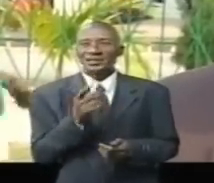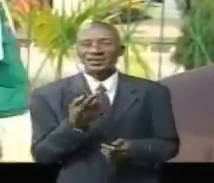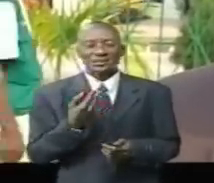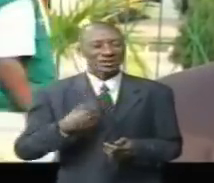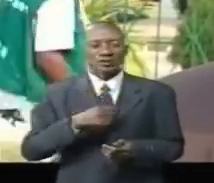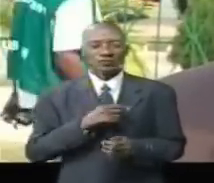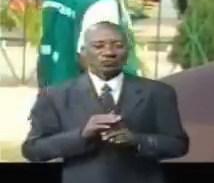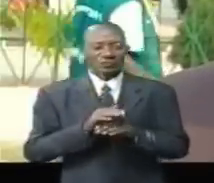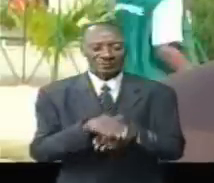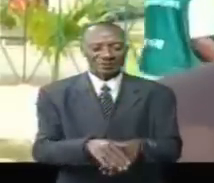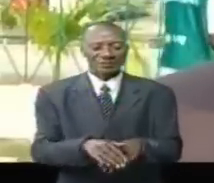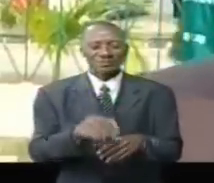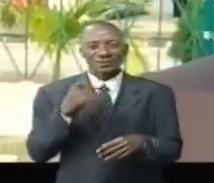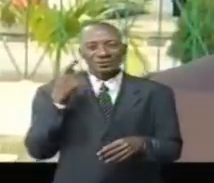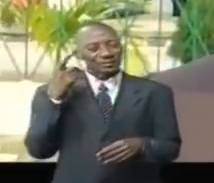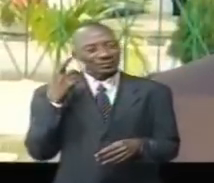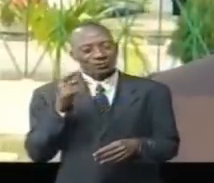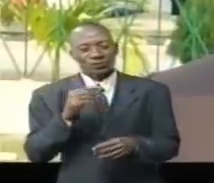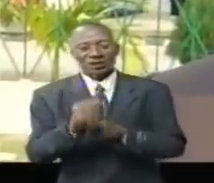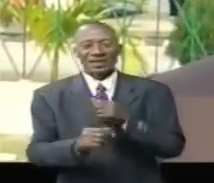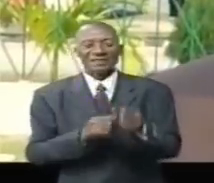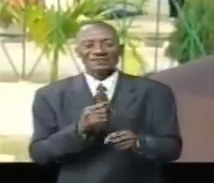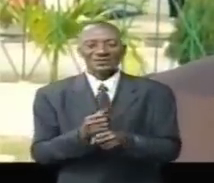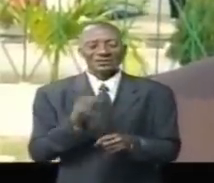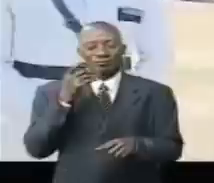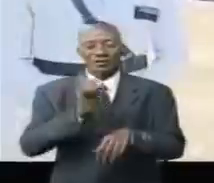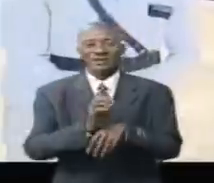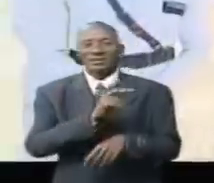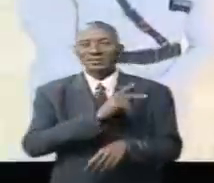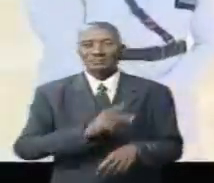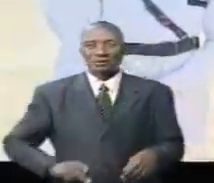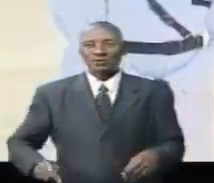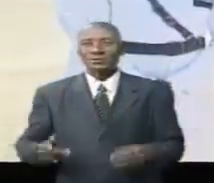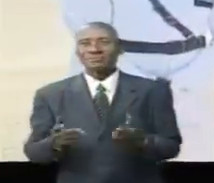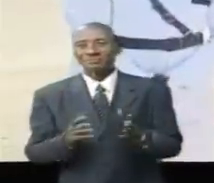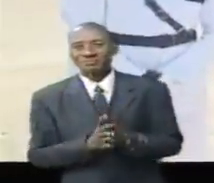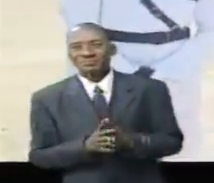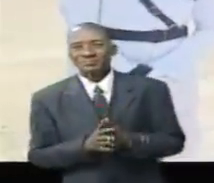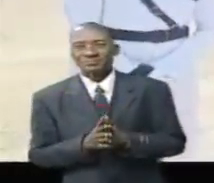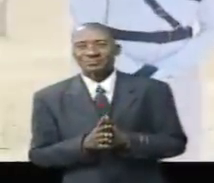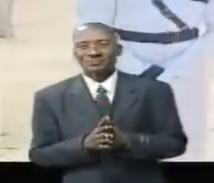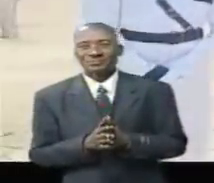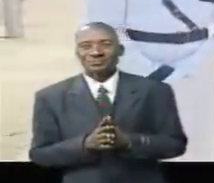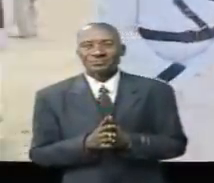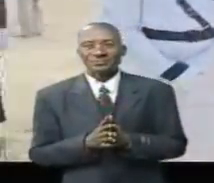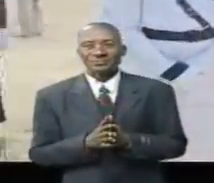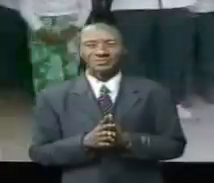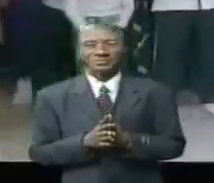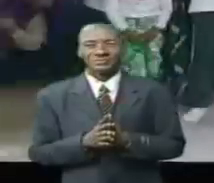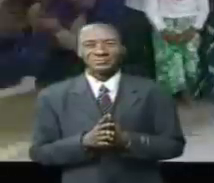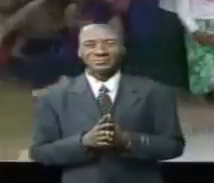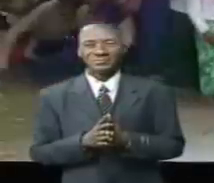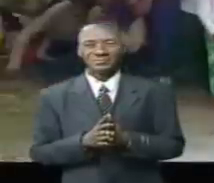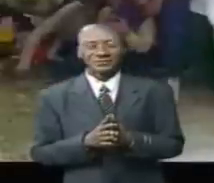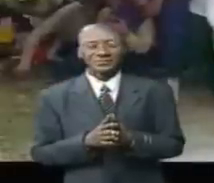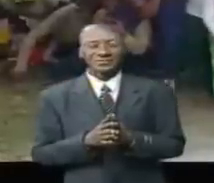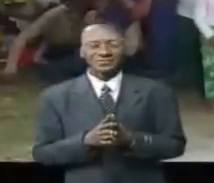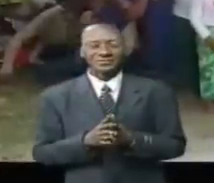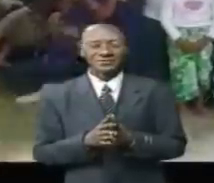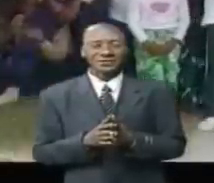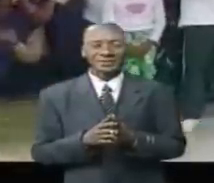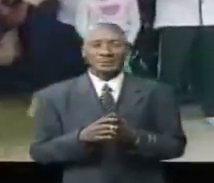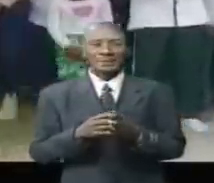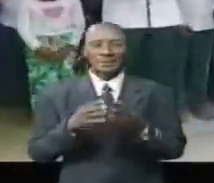invités. Félicitations pour l'organisation, c'est très bien. Né cependant le 22 mars 1918 en Kamba, Papa Diangenda